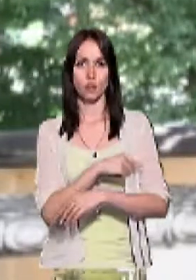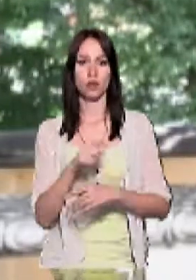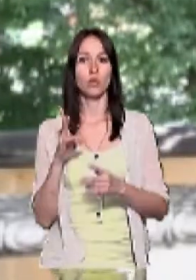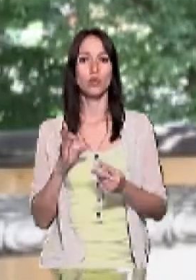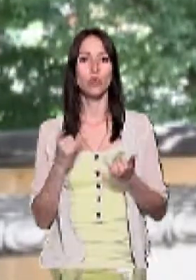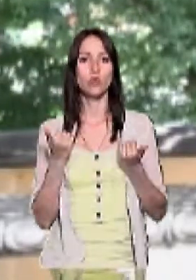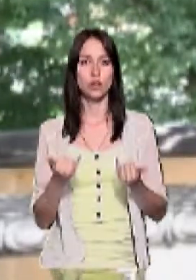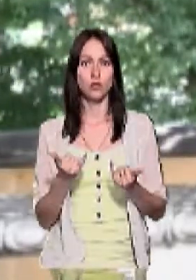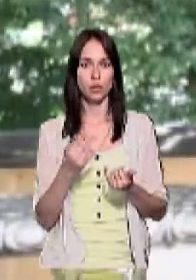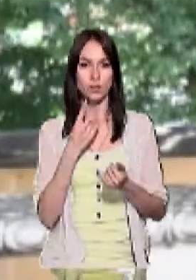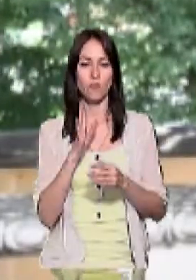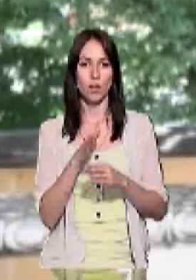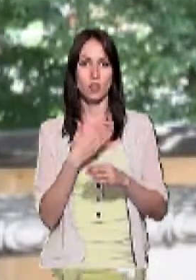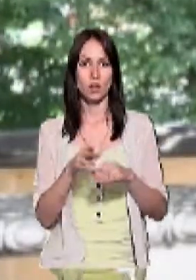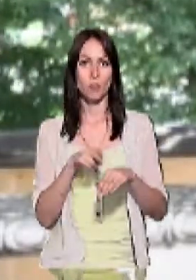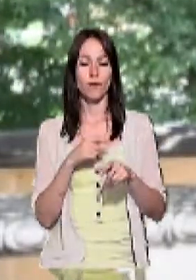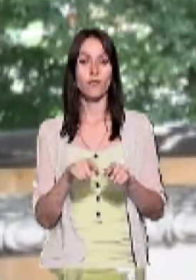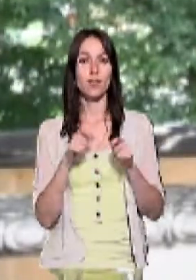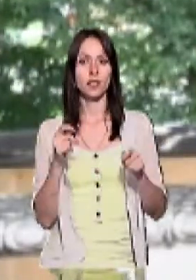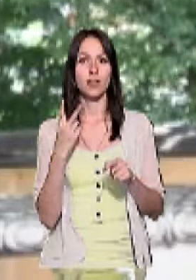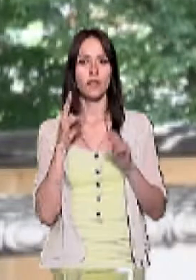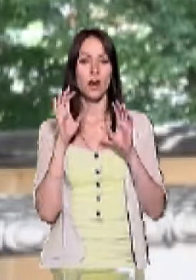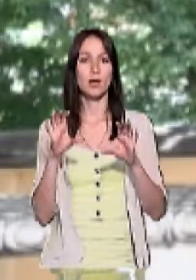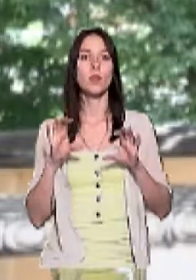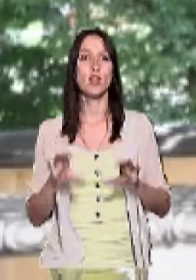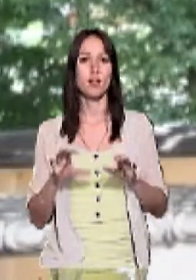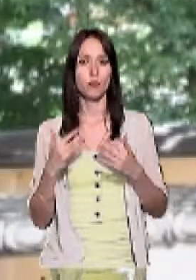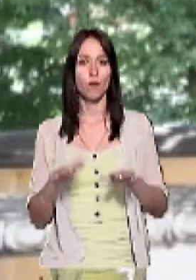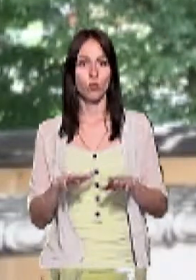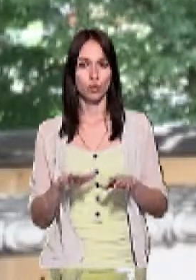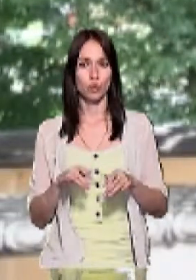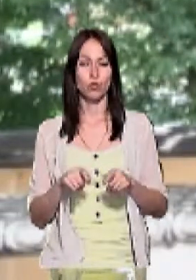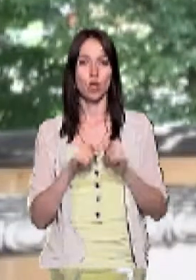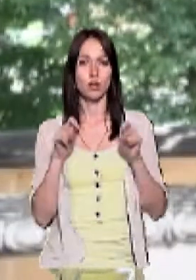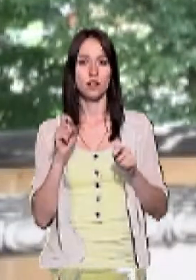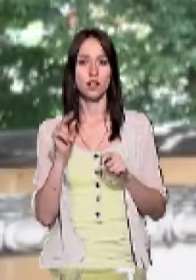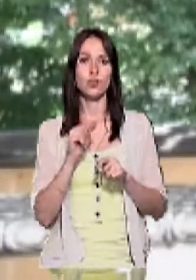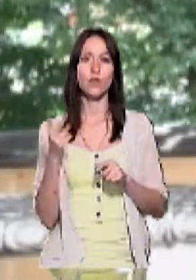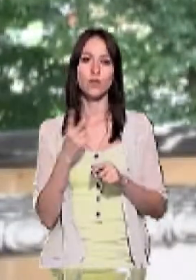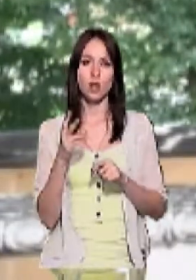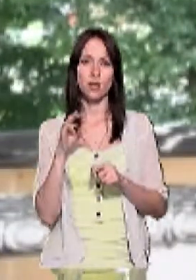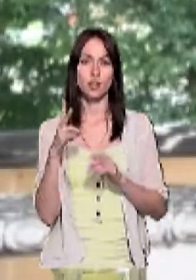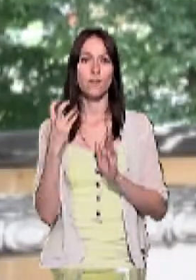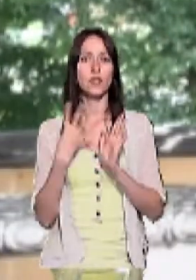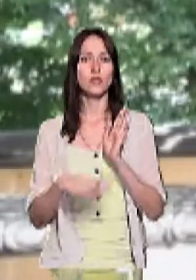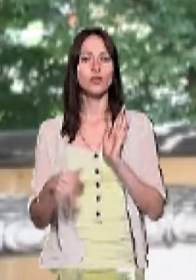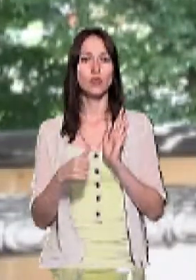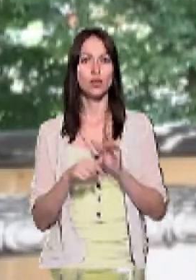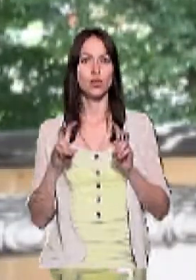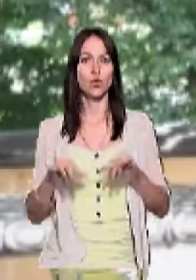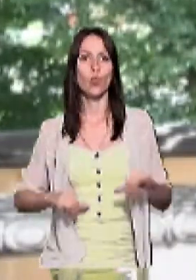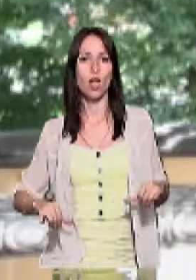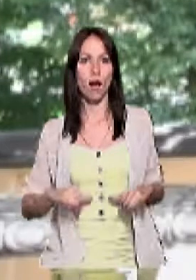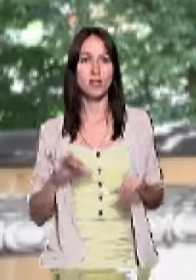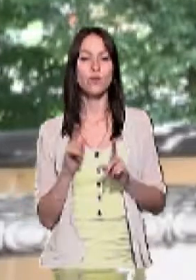слідчими Немишлянського відділу поліції відкрито два кримінальних провадження. За частиною 2 статті 296 «Хуліганство»,